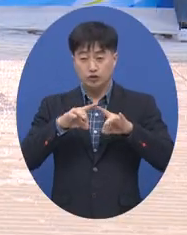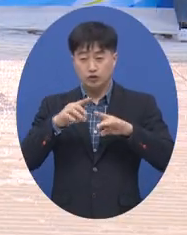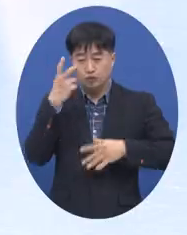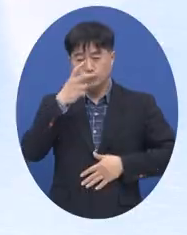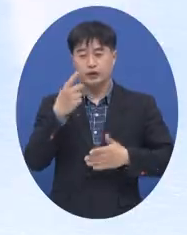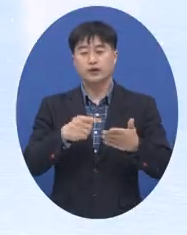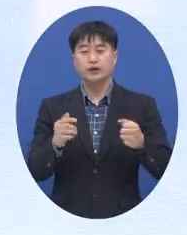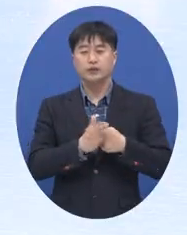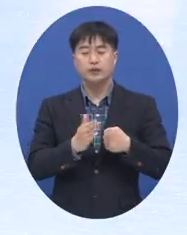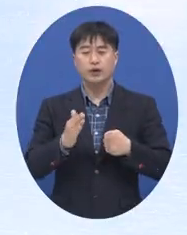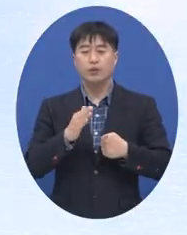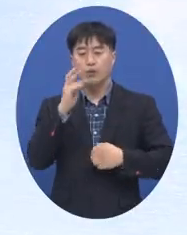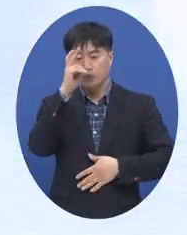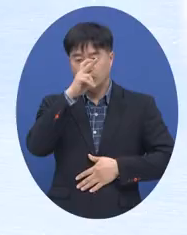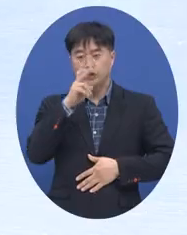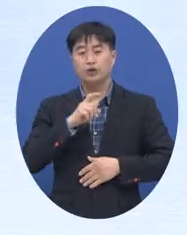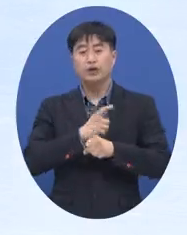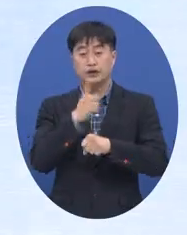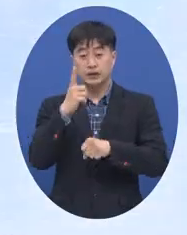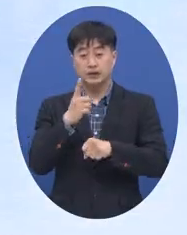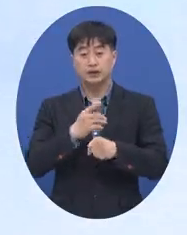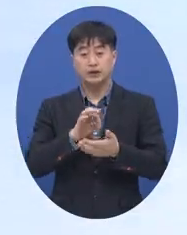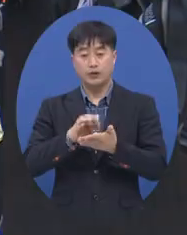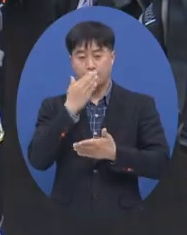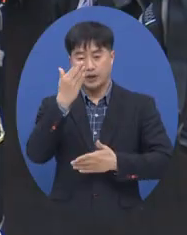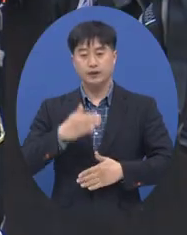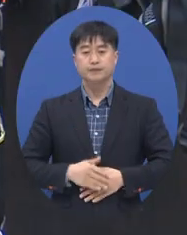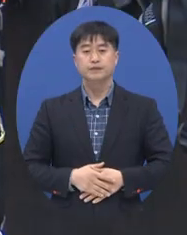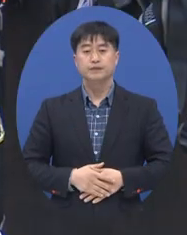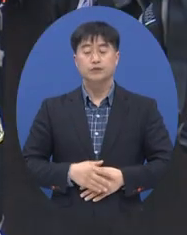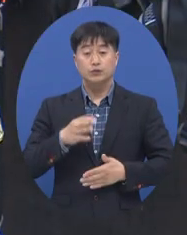점검을 위해 오전 11시 이후 이용이 가능합니다.